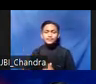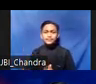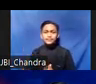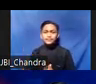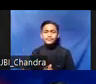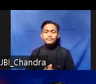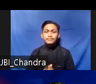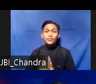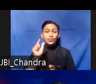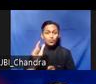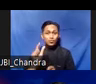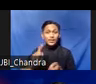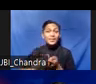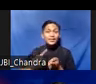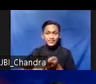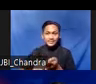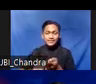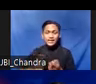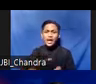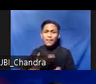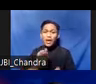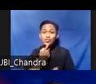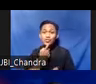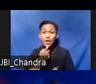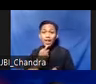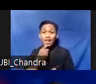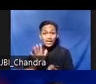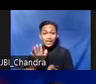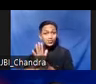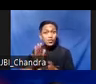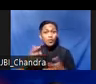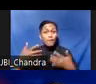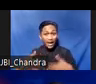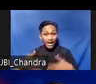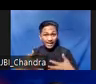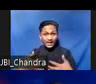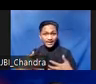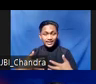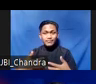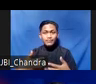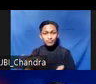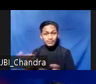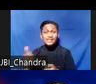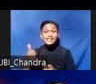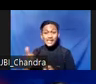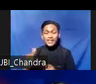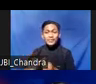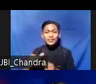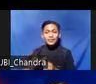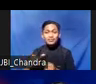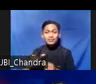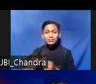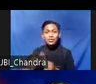untuk teman-teman yang ingin mencoba langsung praktek karena ini sifatnya nanti langsung praktek teman-teman bisa mengakses materi